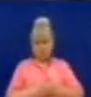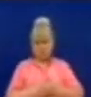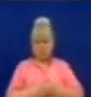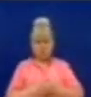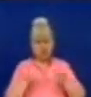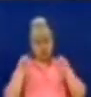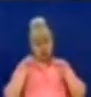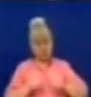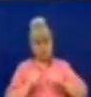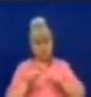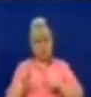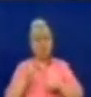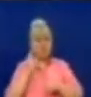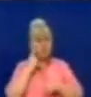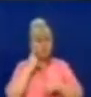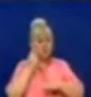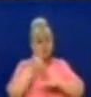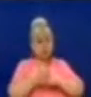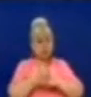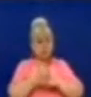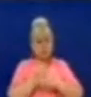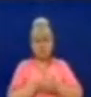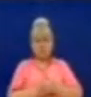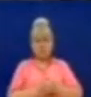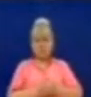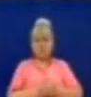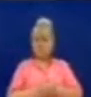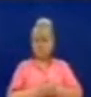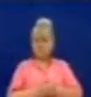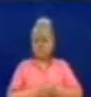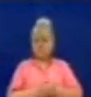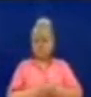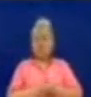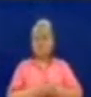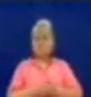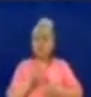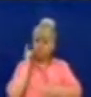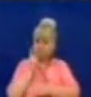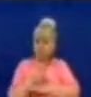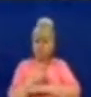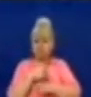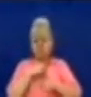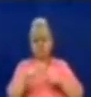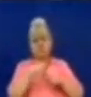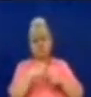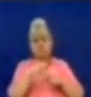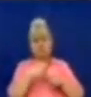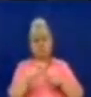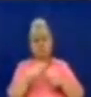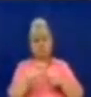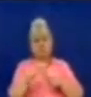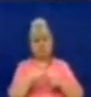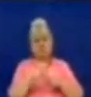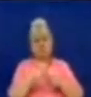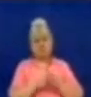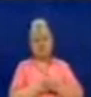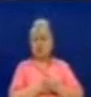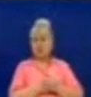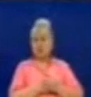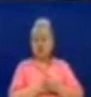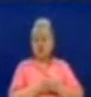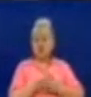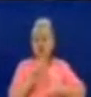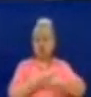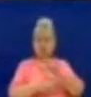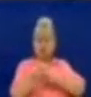dhe veçanërisht Banka Qendrore e Kosovës, në mënyrë që të ndërmerren masa urgjente për ta përmirësuar rrjedhën ekonomike